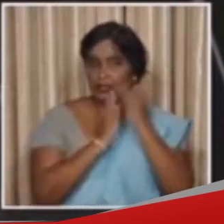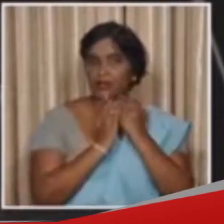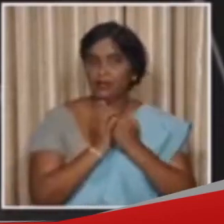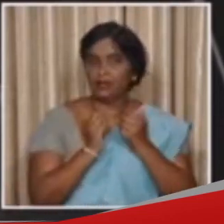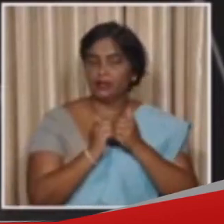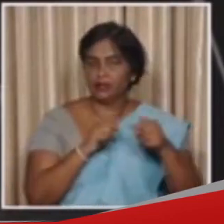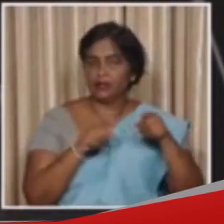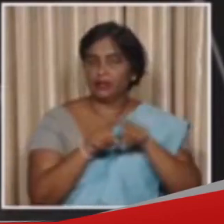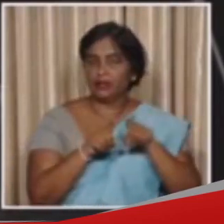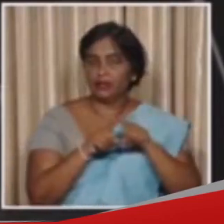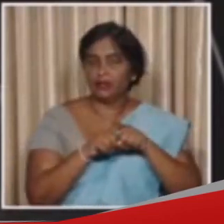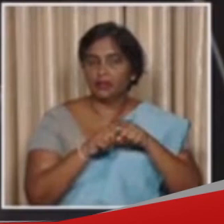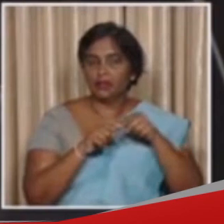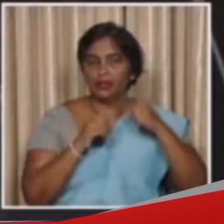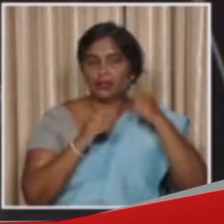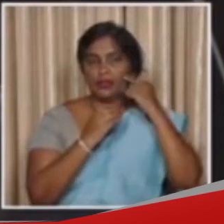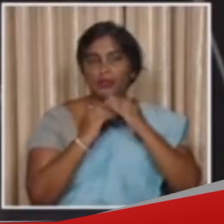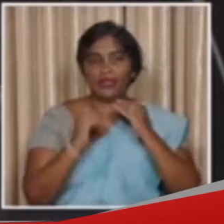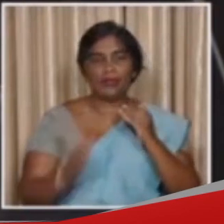කරන්න අරගෙන තියෙන පියවර මොනවද